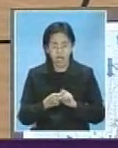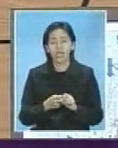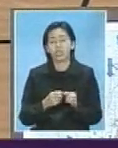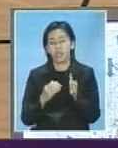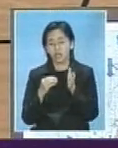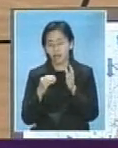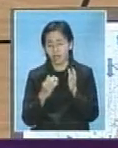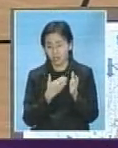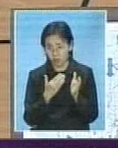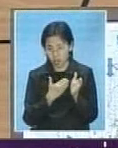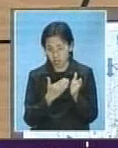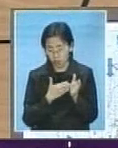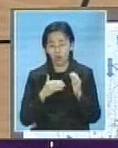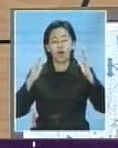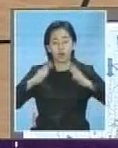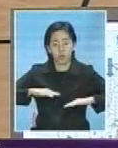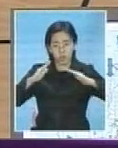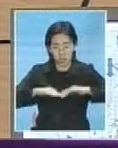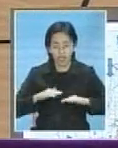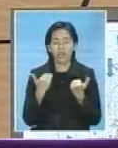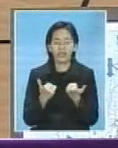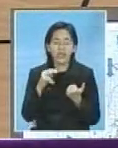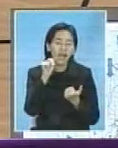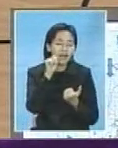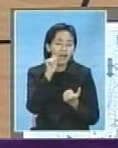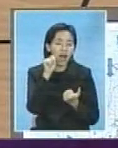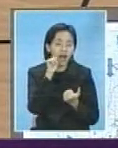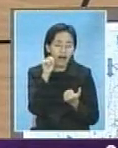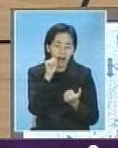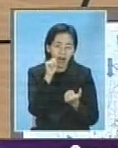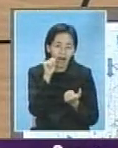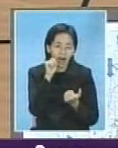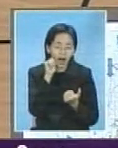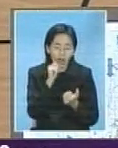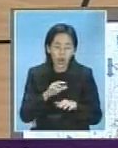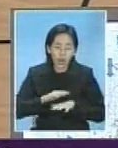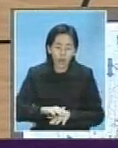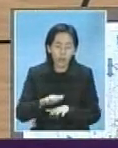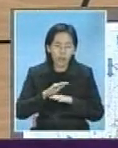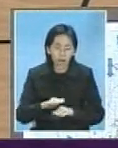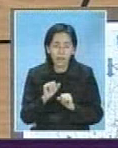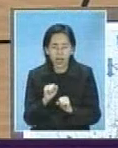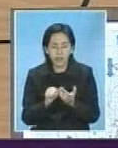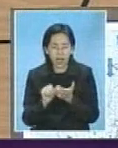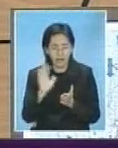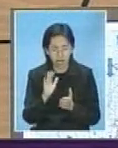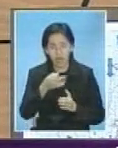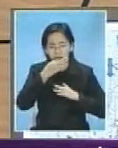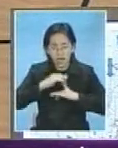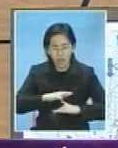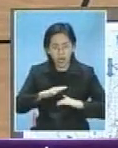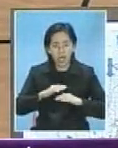กหรือฝั่งธนบุรีนั้นมวลน้ำที่เราต้องไปชะลอให้ลดลงไม่ใช่เรื่องใหญ่สุดแต่ที่ใหญ่สุดคือปริมาณน้ำทะเลสูงกว่